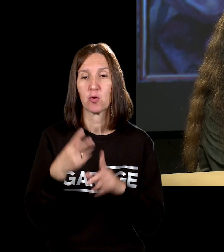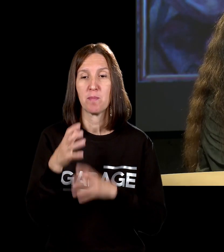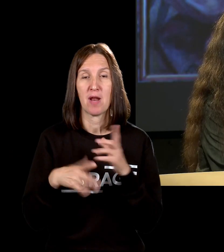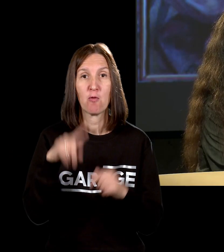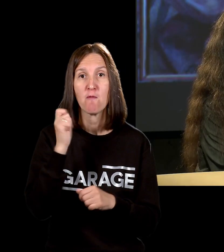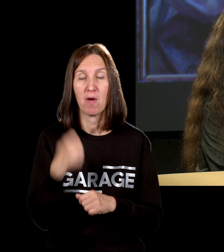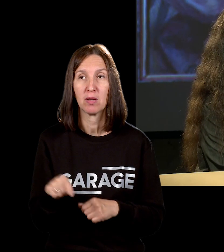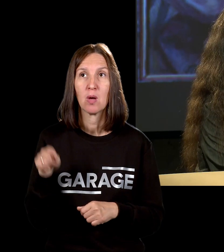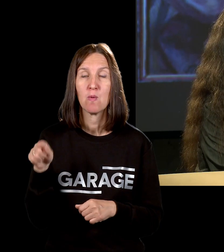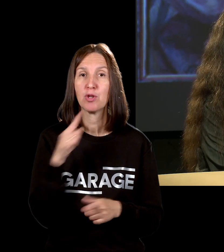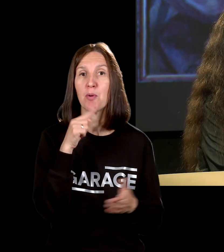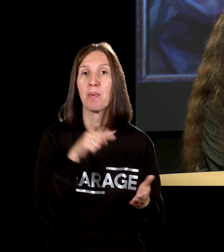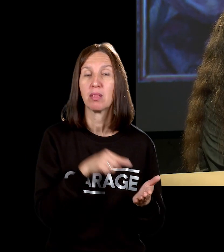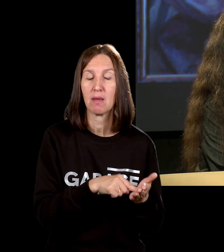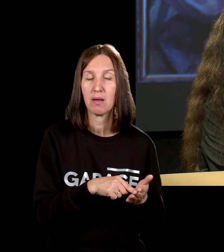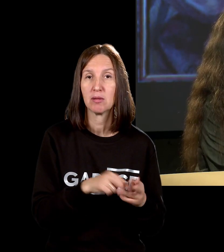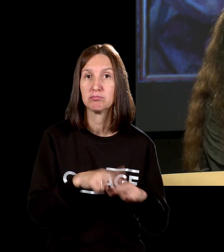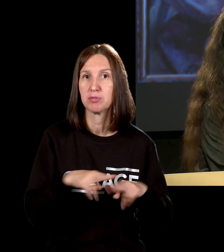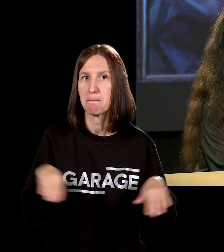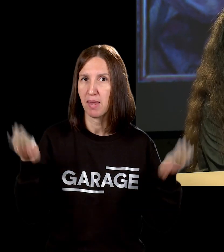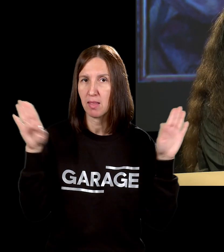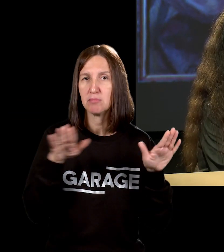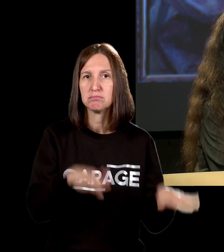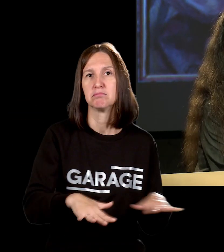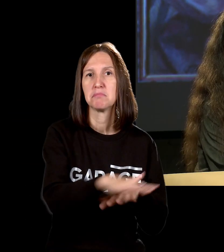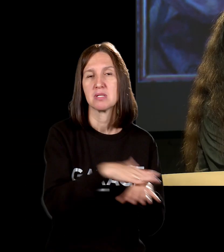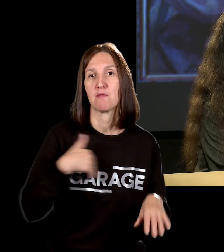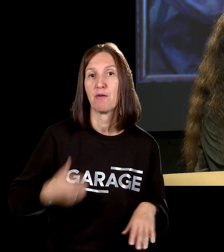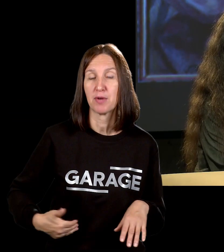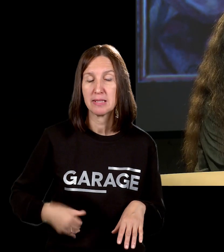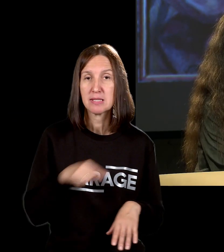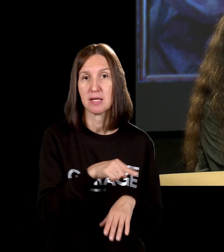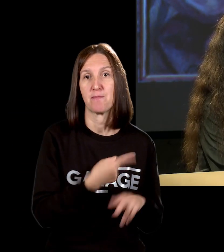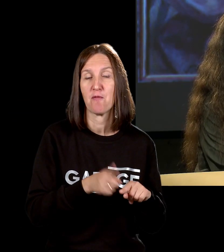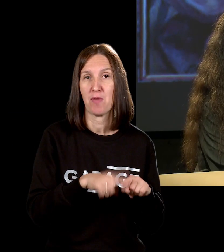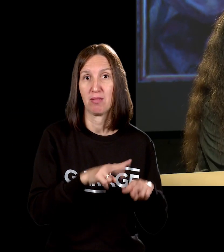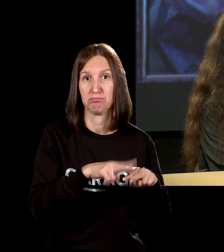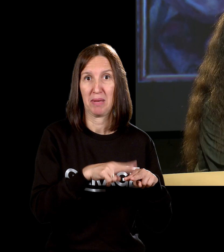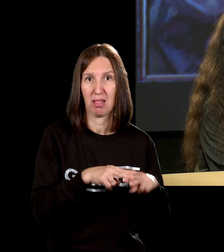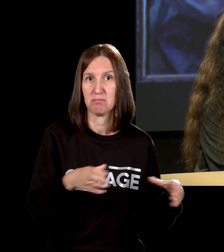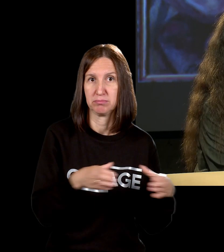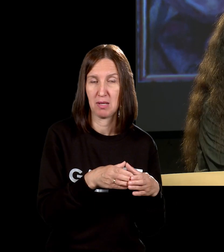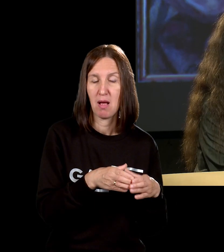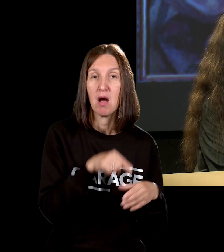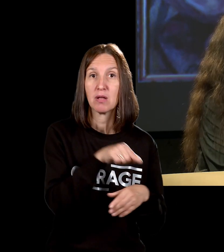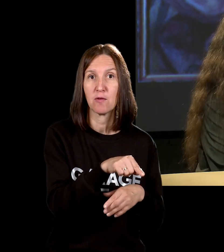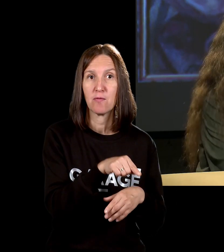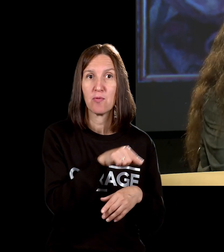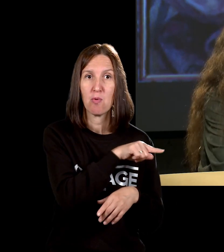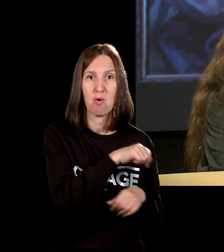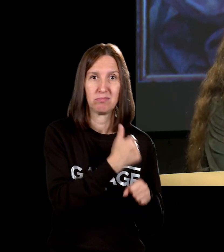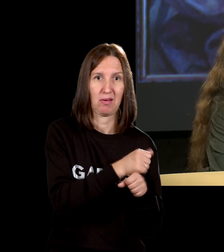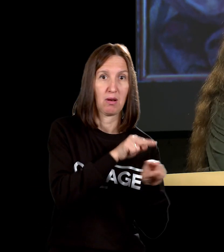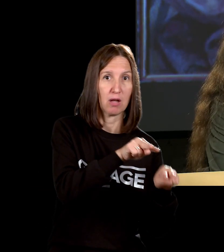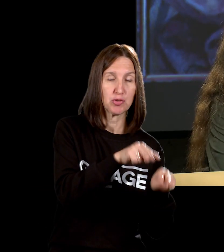в самом конце Второй мировой войны он попадает в плен во Франции. И в этом лагере, где для военных пленных, где он